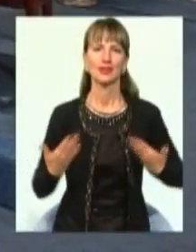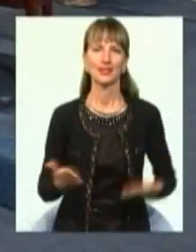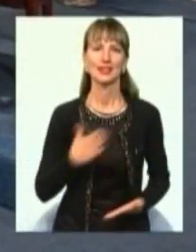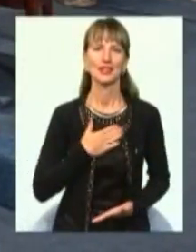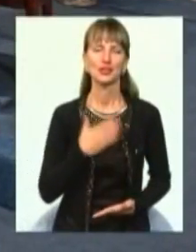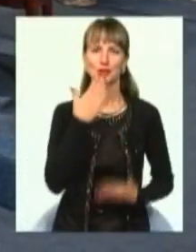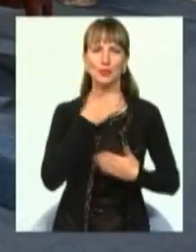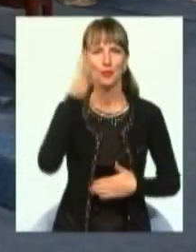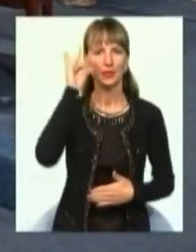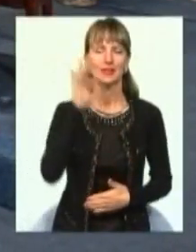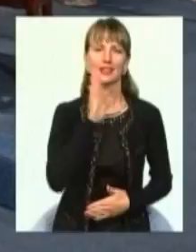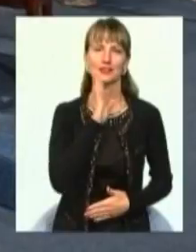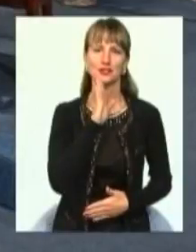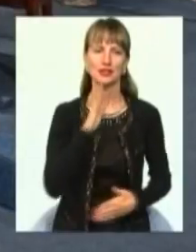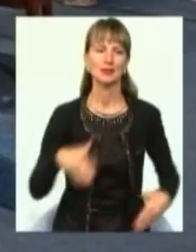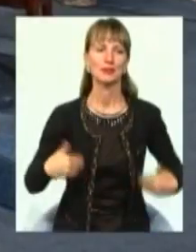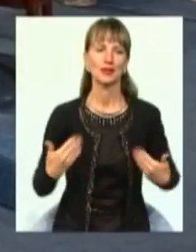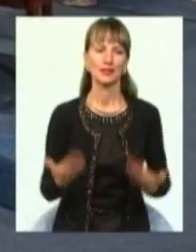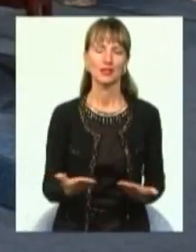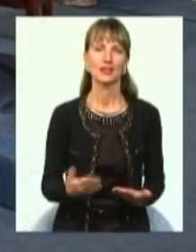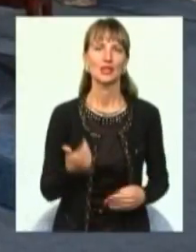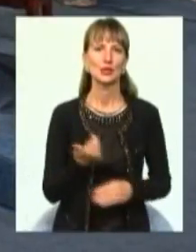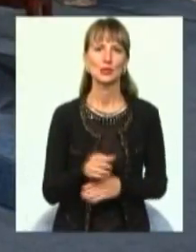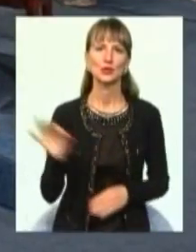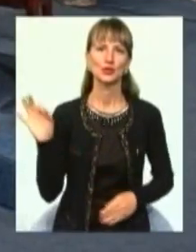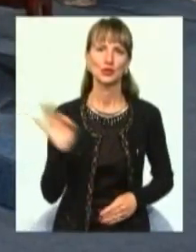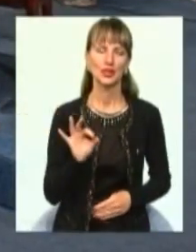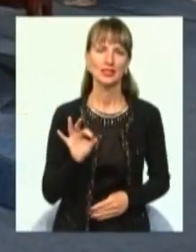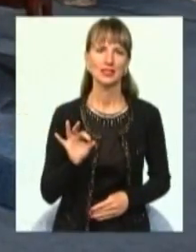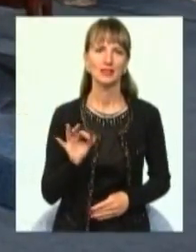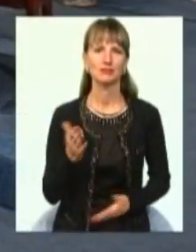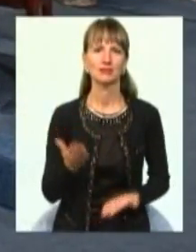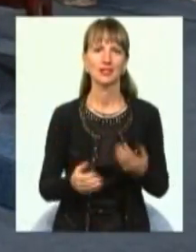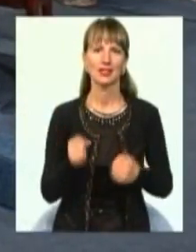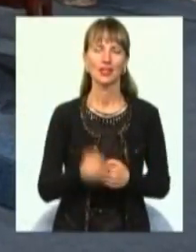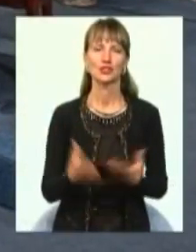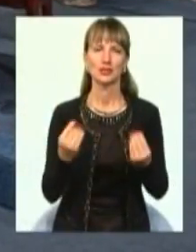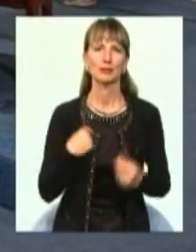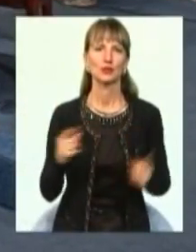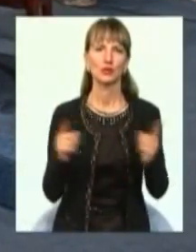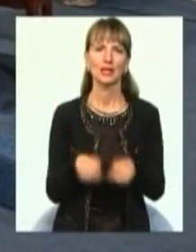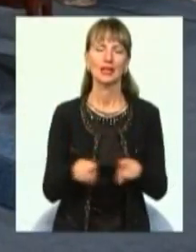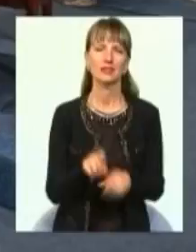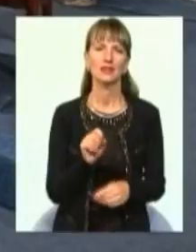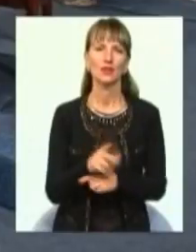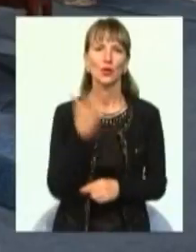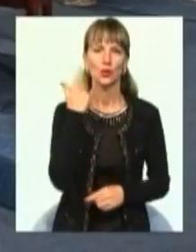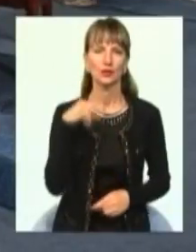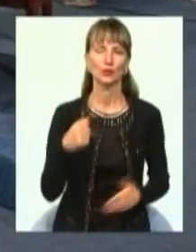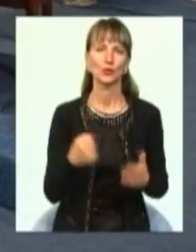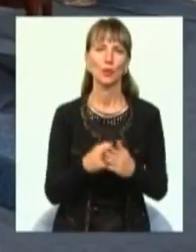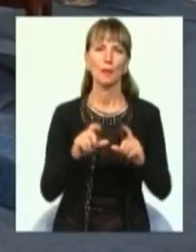Привіт, наші любі хлопчики та дівчатка. Привіт. Дуже часто, напевно, щодня ми стикаємося з таким завданням, коли йдемо